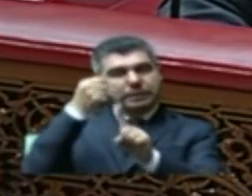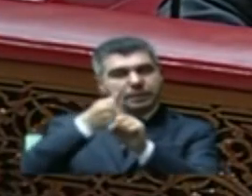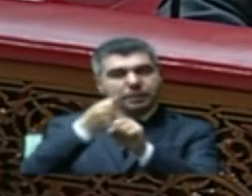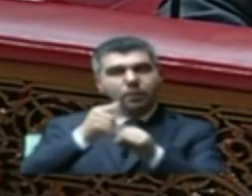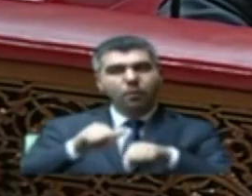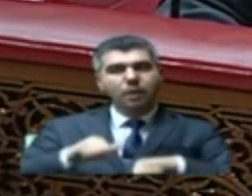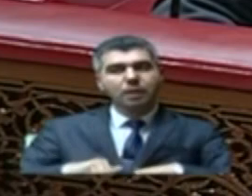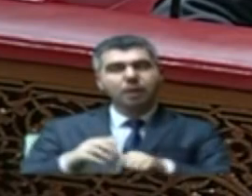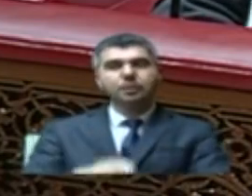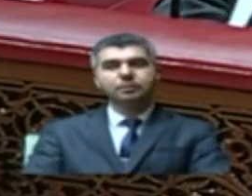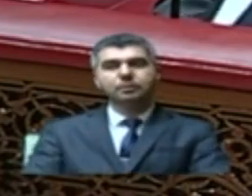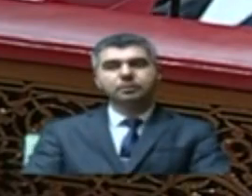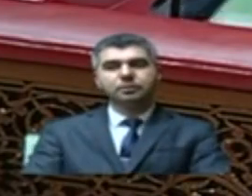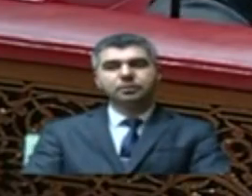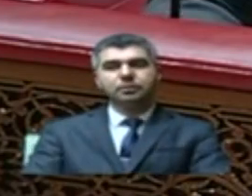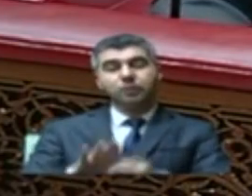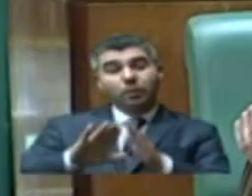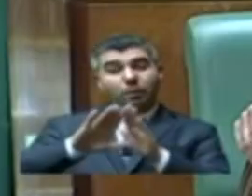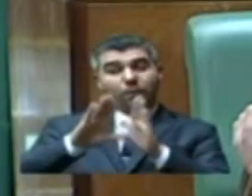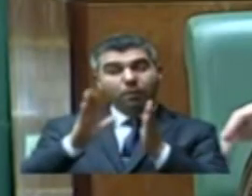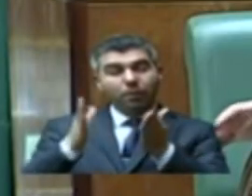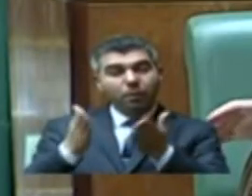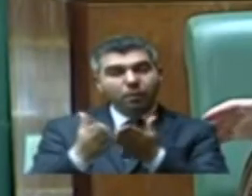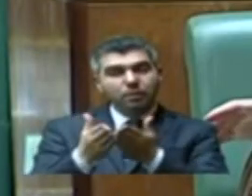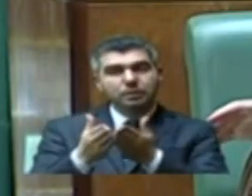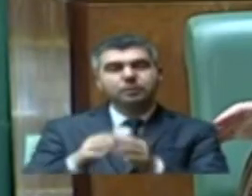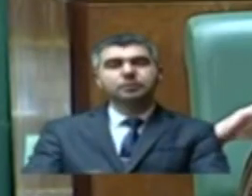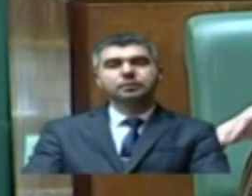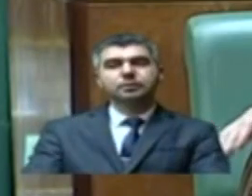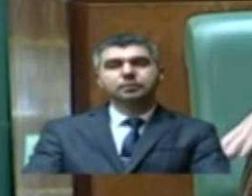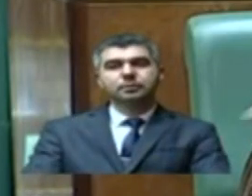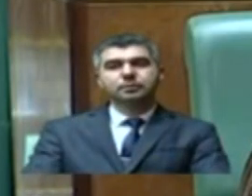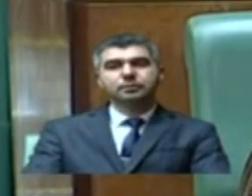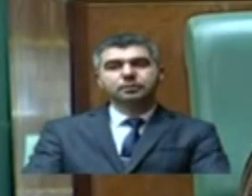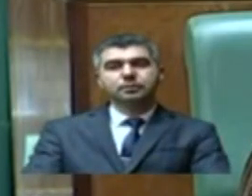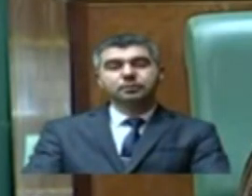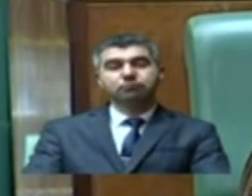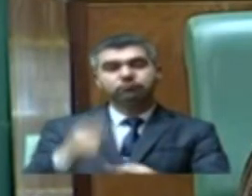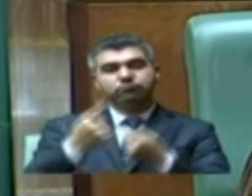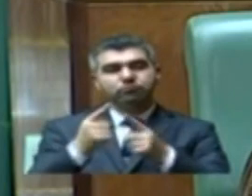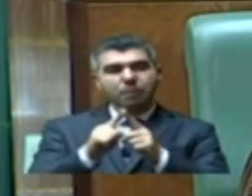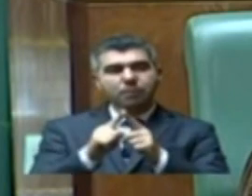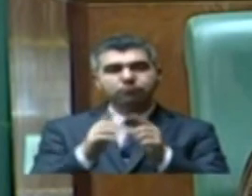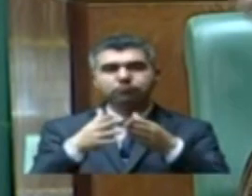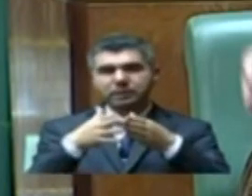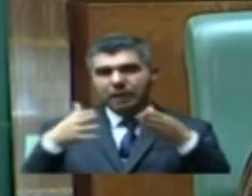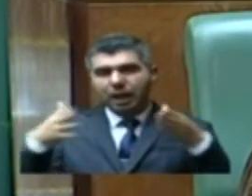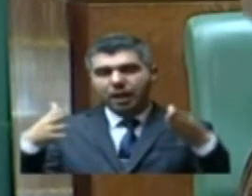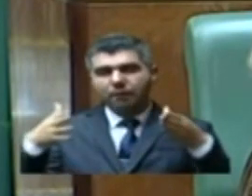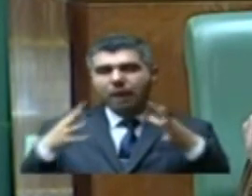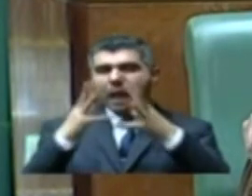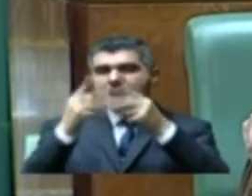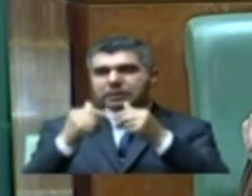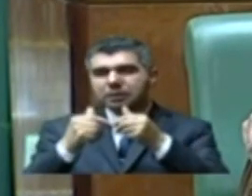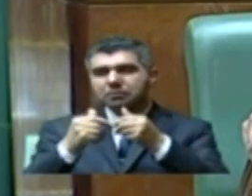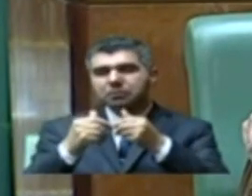كبير باش تسويوا الوضعية ديال هذه الفئات، وما ماشي يعني شي فئة كبيرة، يعني على حصيتهم راه هي